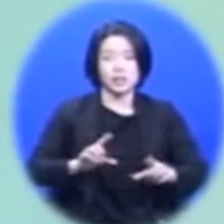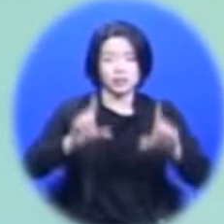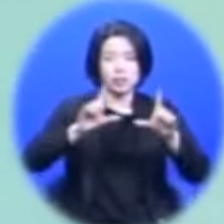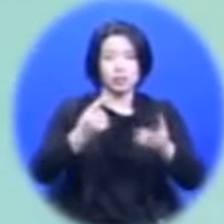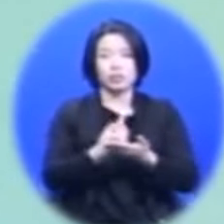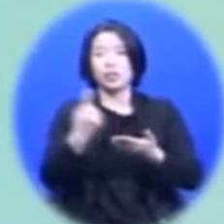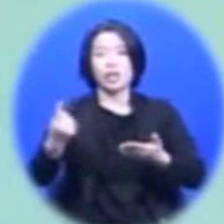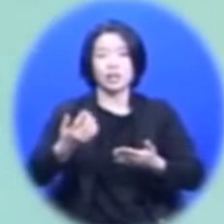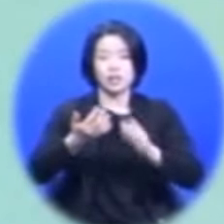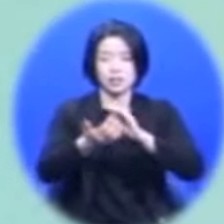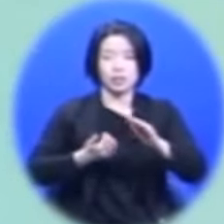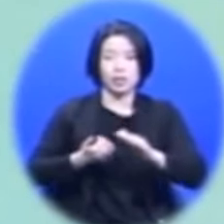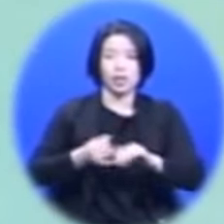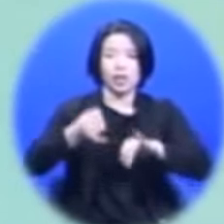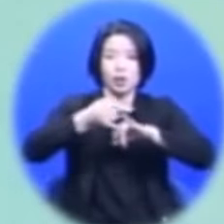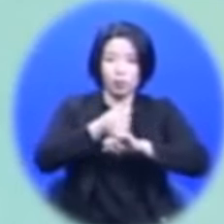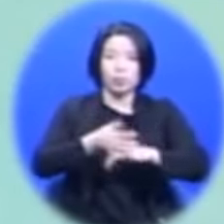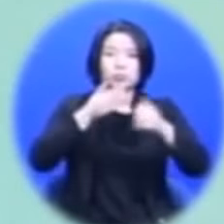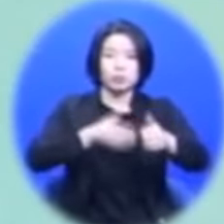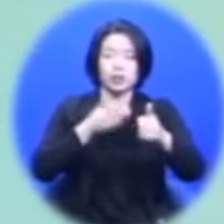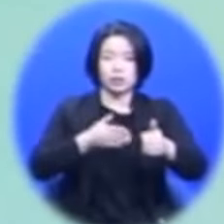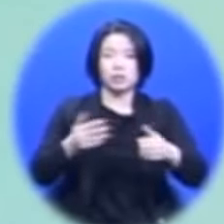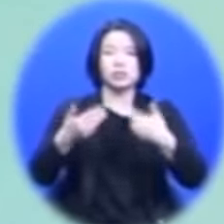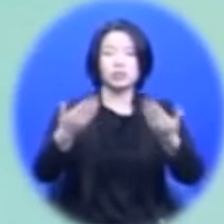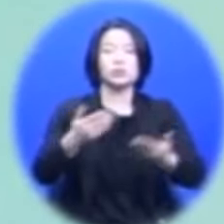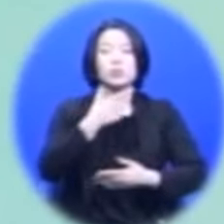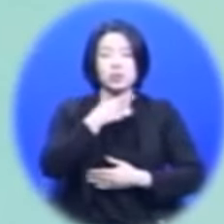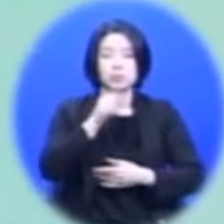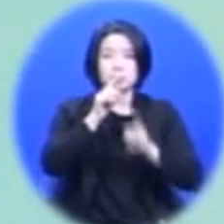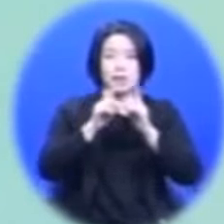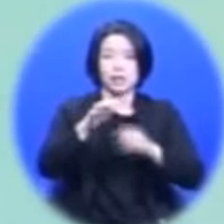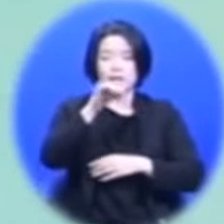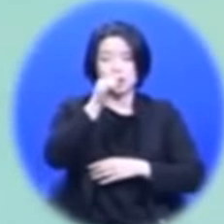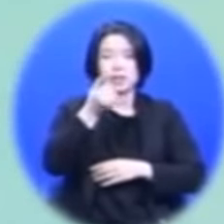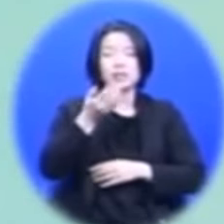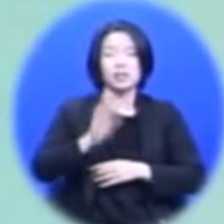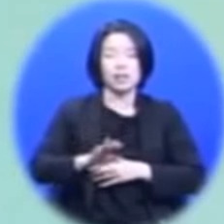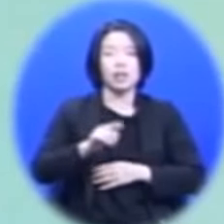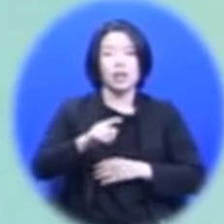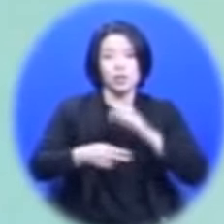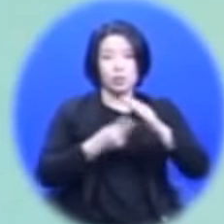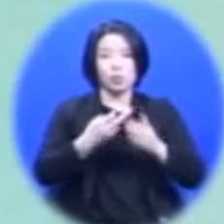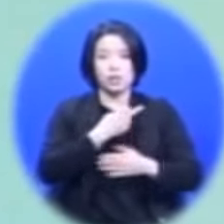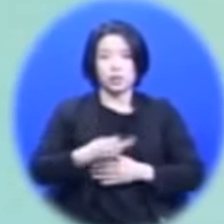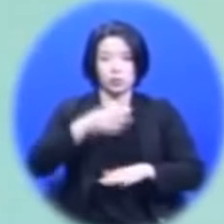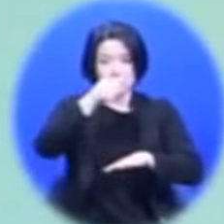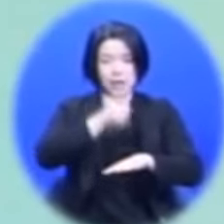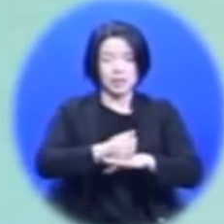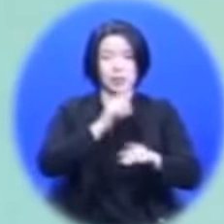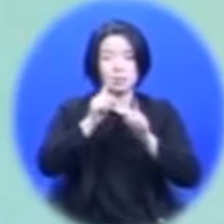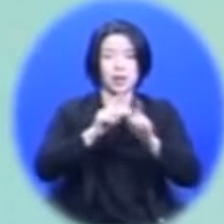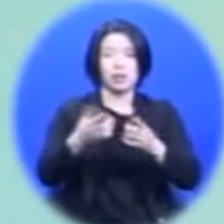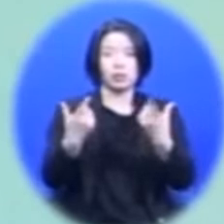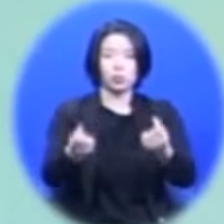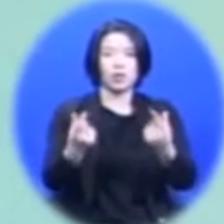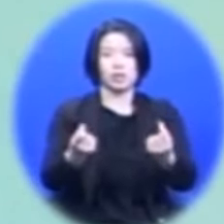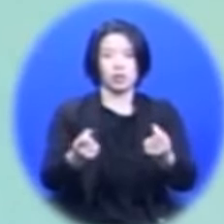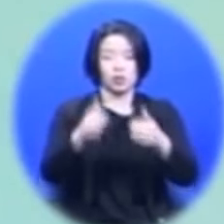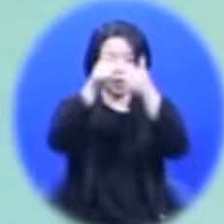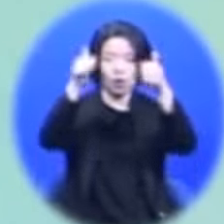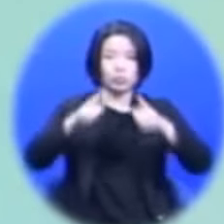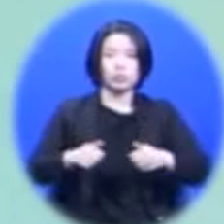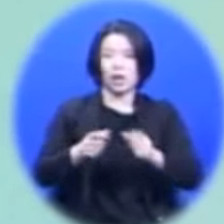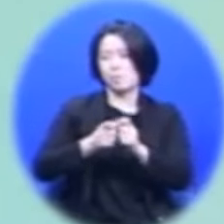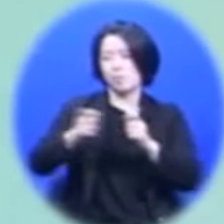전에 꼭 당부드리고 싶은 말씀이 있는데, 요한 사도가 마지막에 하신 말씀입니다. 우상을 멀리